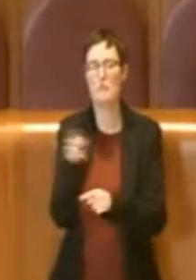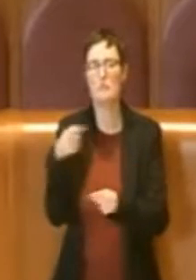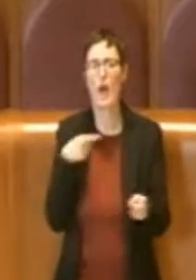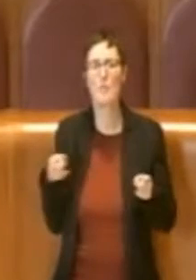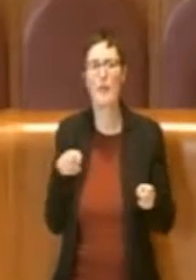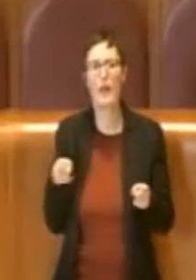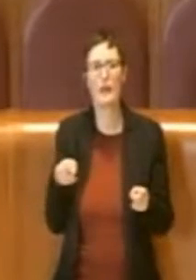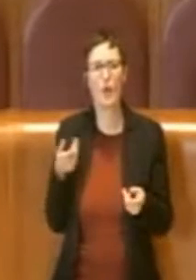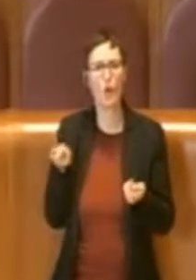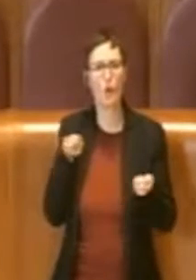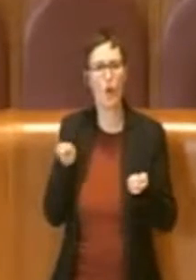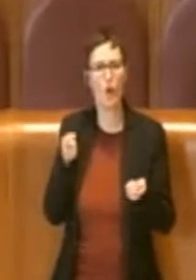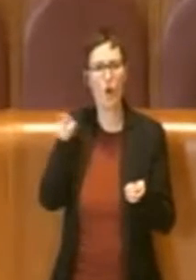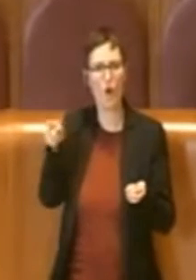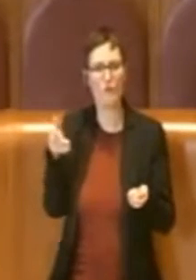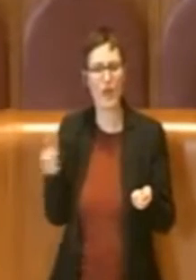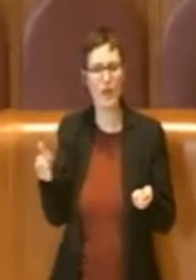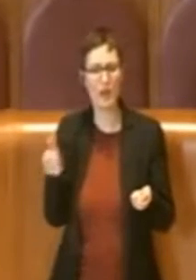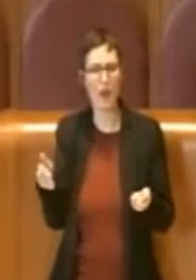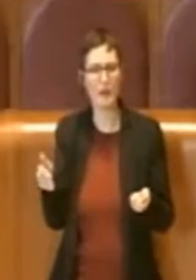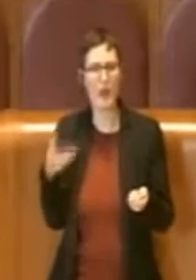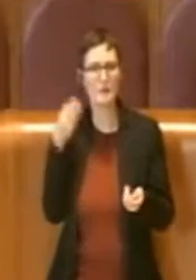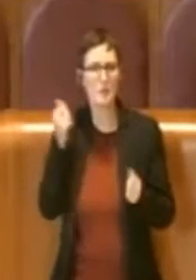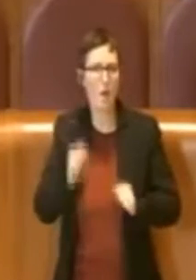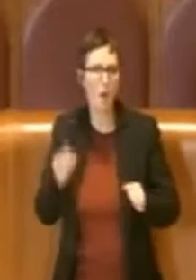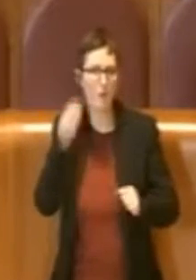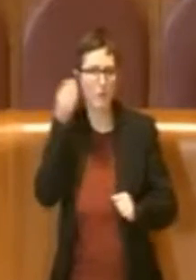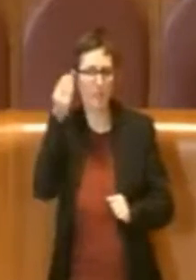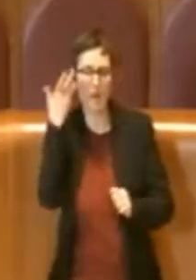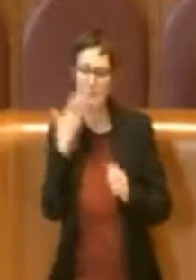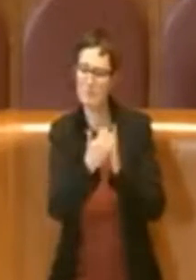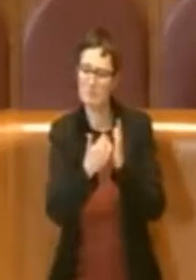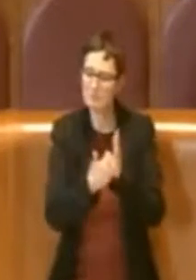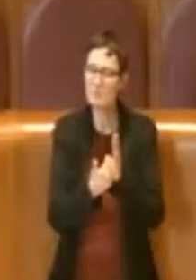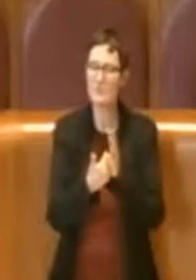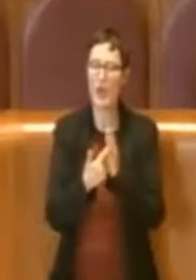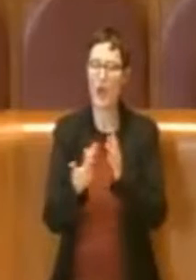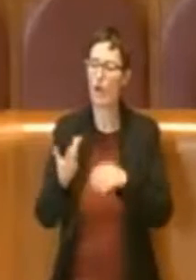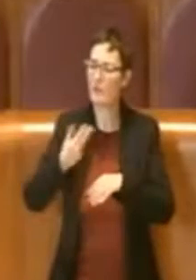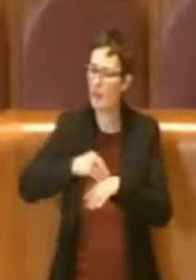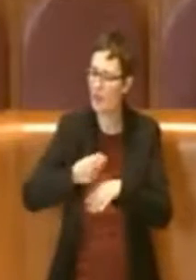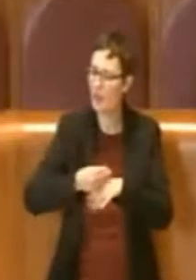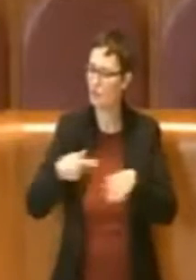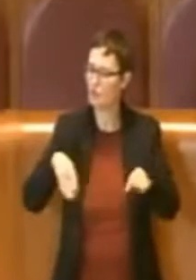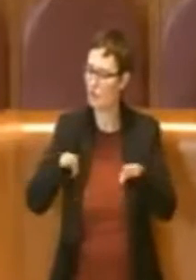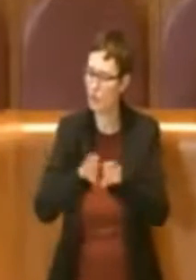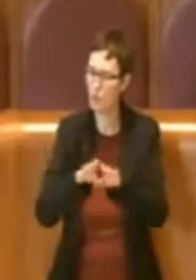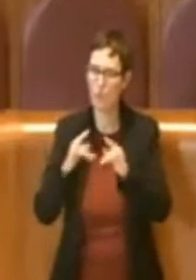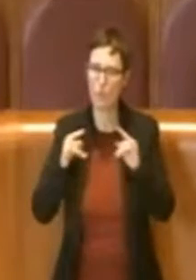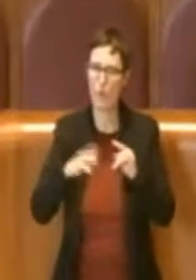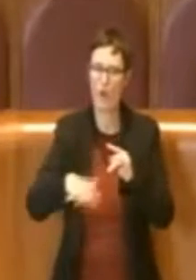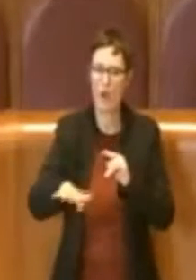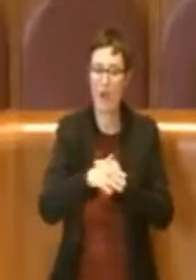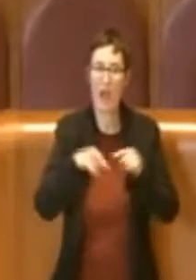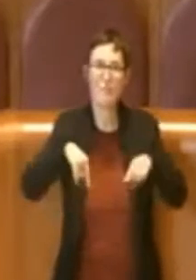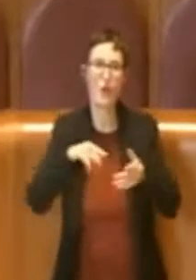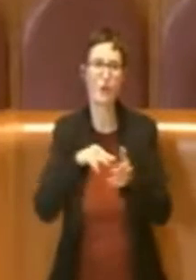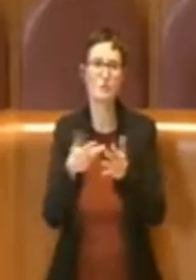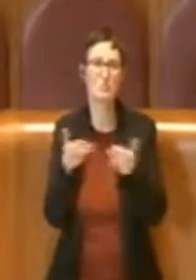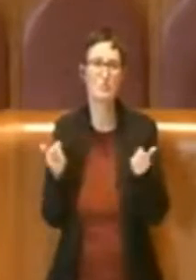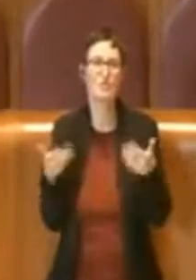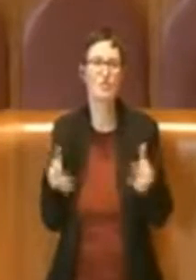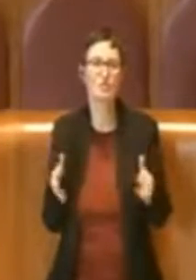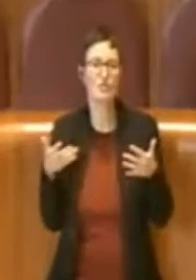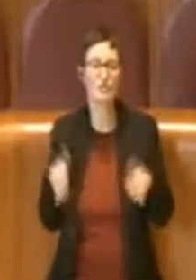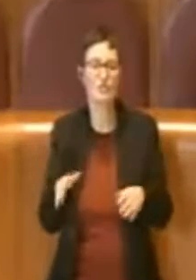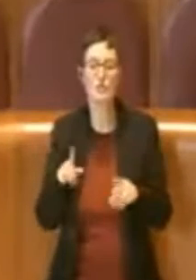piano di integrazione di chiusura dei campi ad oggi questi problemi non ci sarebbero così come non ci sarebbe il problema che quella